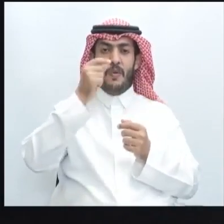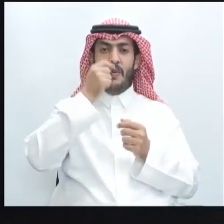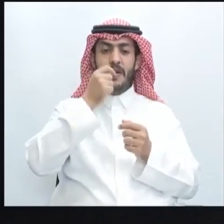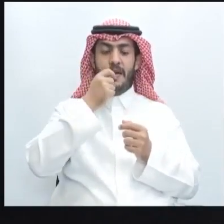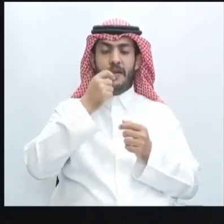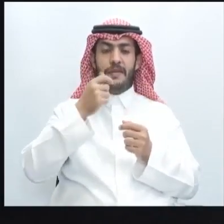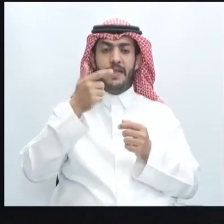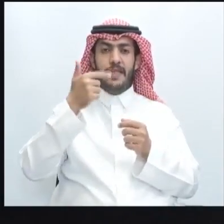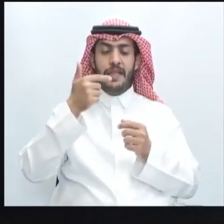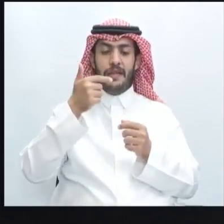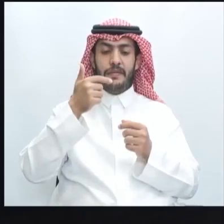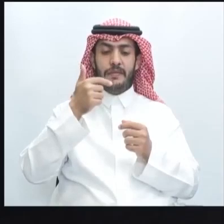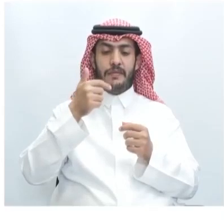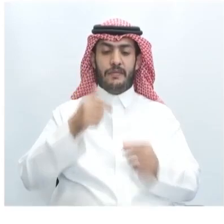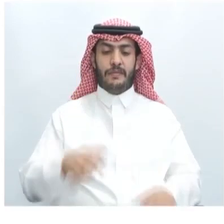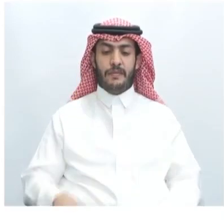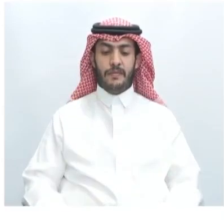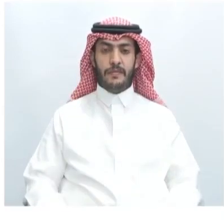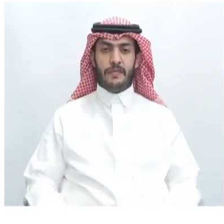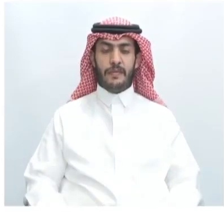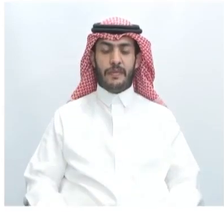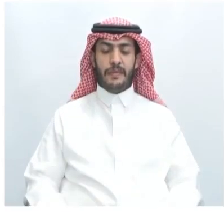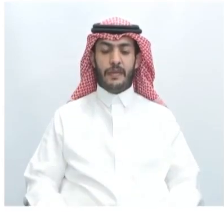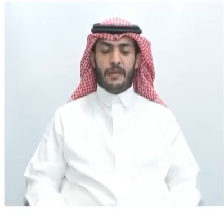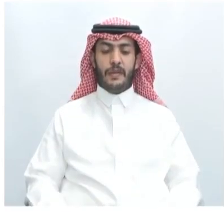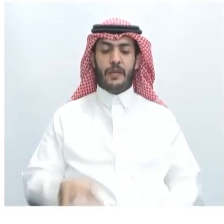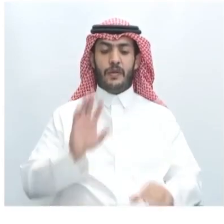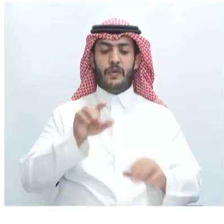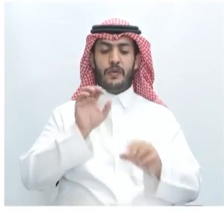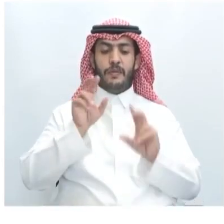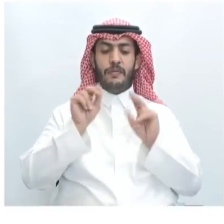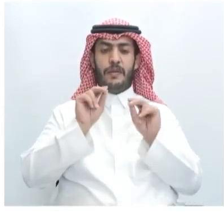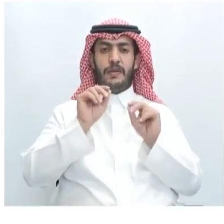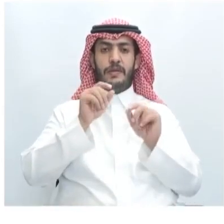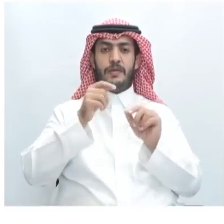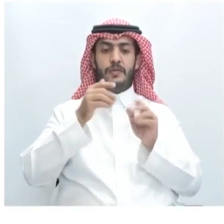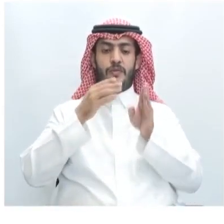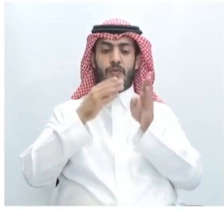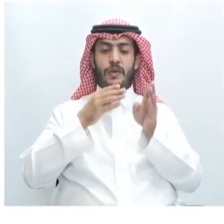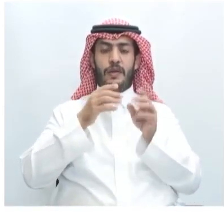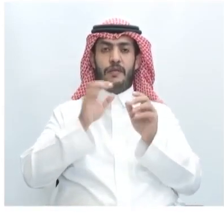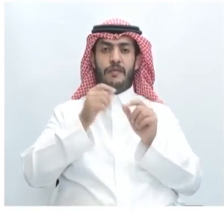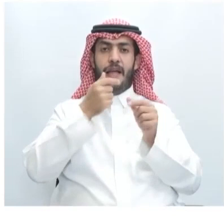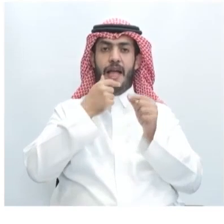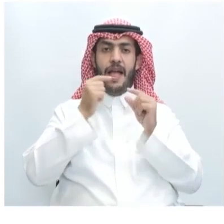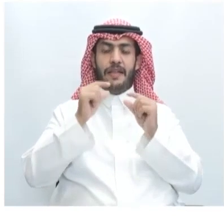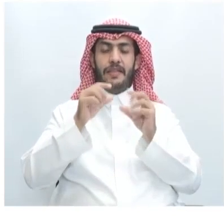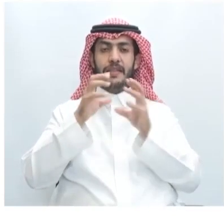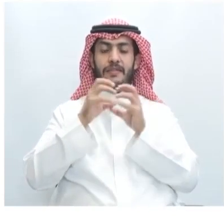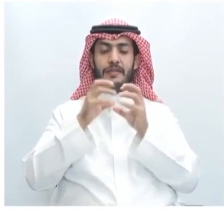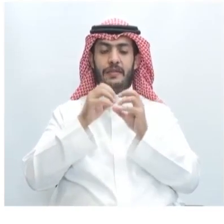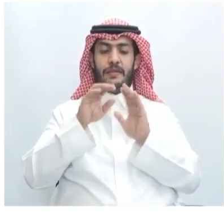القوانين الاسلاميه نقول مصدر الثاني القانون الاسلامي هو السنه المطهره حيث جاءت بتفصيل الاحكام